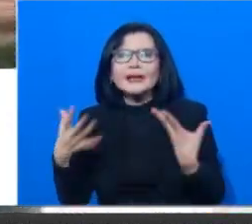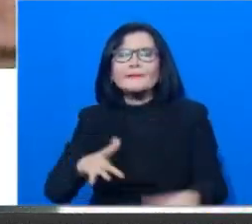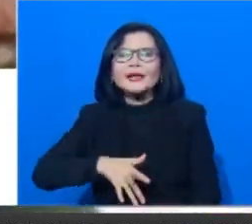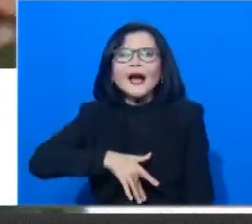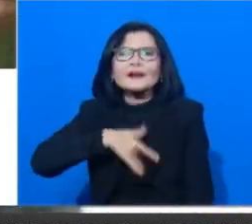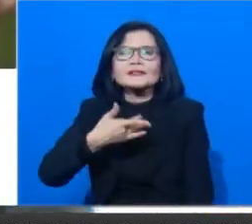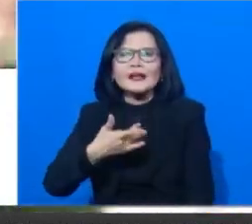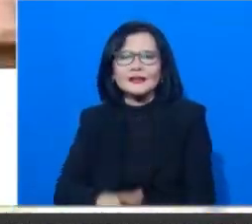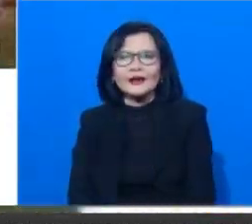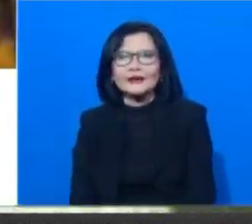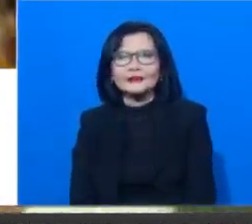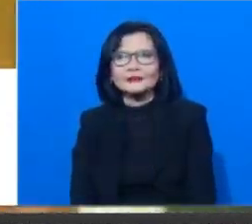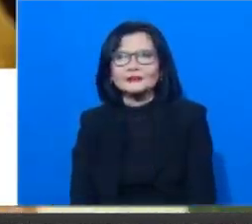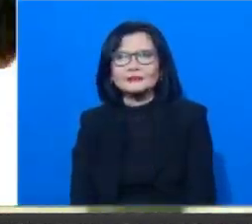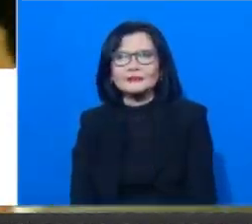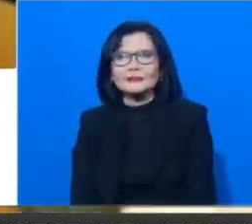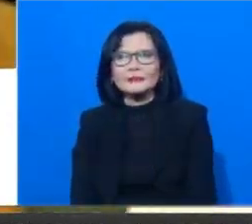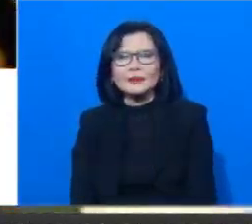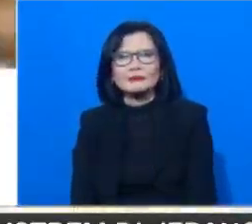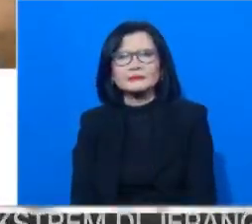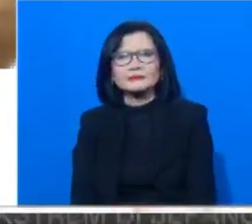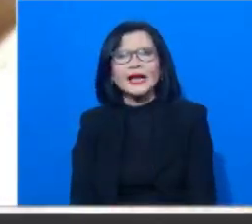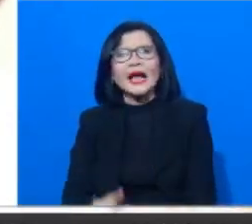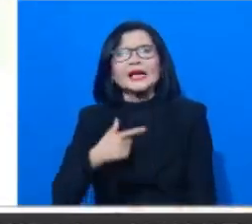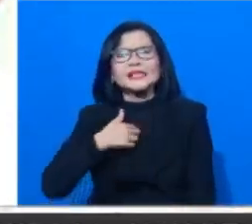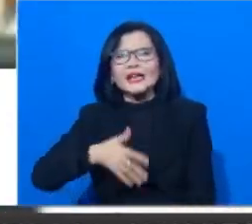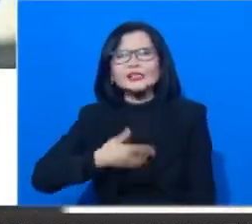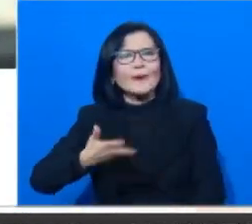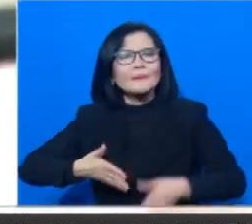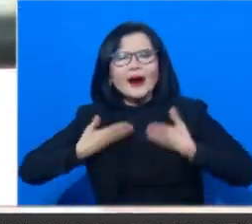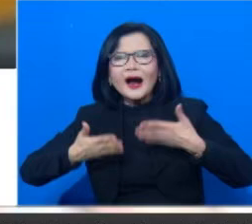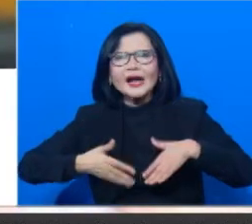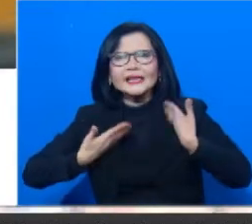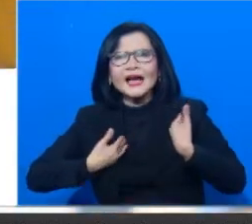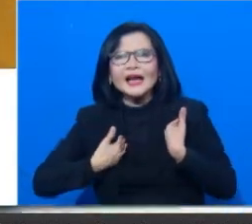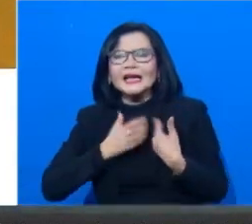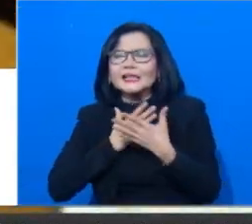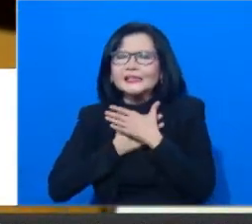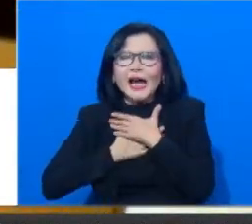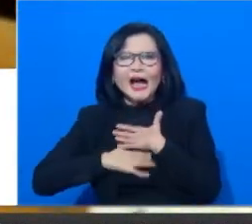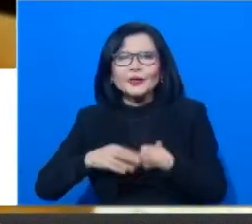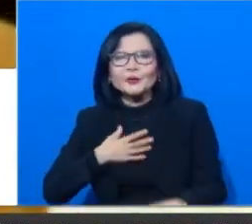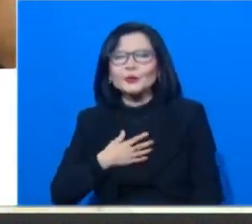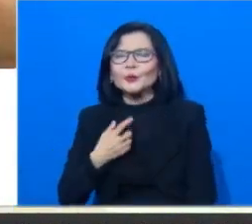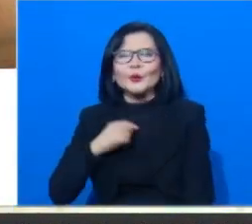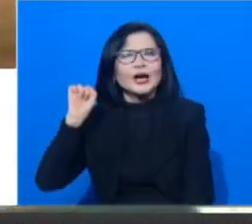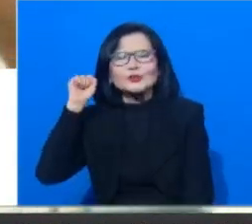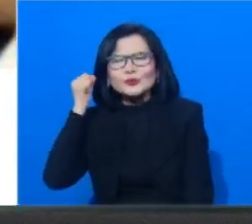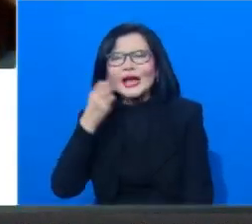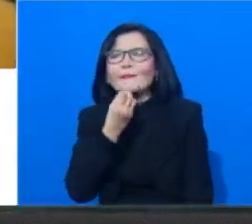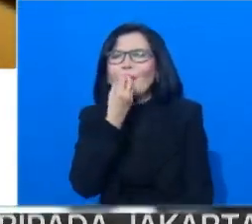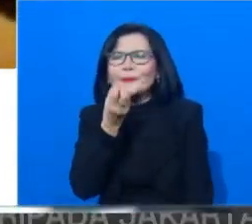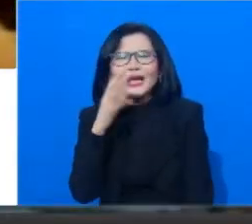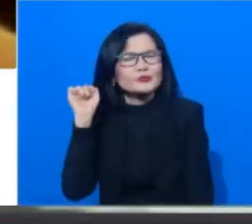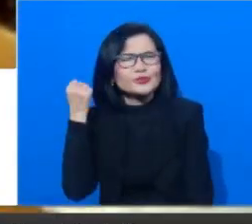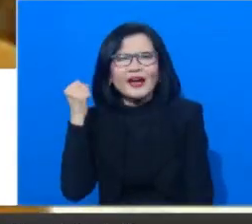saat kemarin malam dan juga hari ini yang saya rasakan du sangat bahagia sangat terharu dan pokoknya tidak bisa diapkan kata-kata saya sangat bahagia sangat